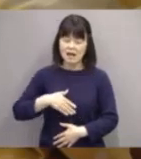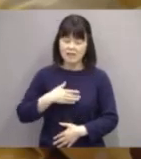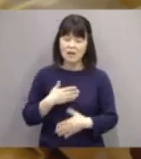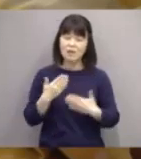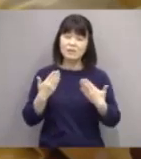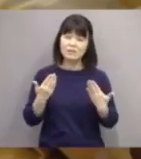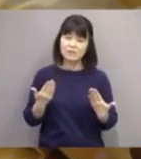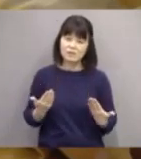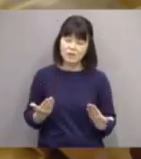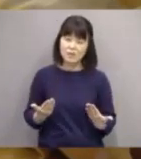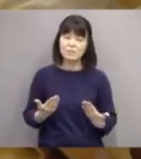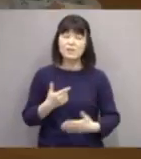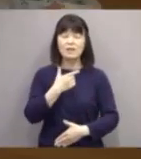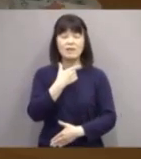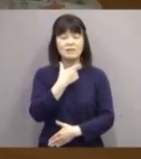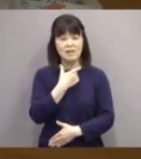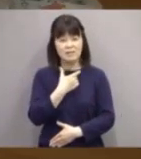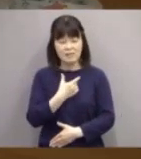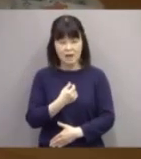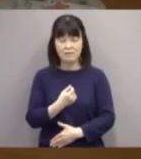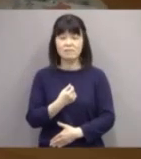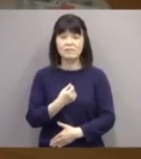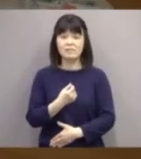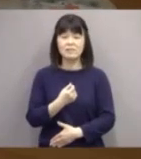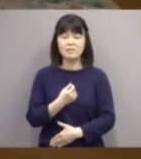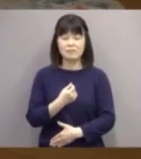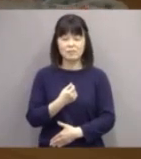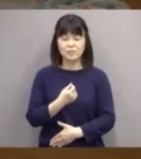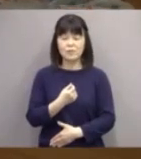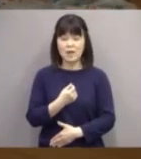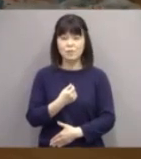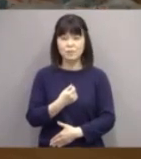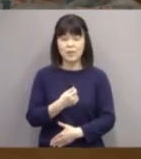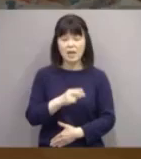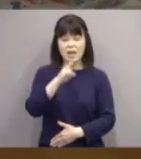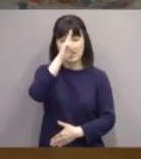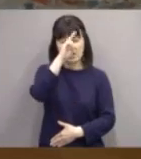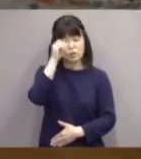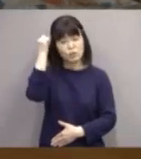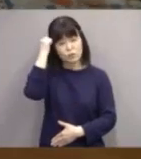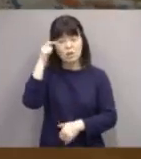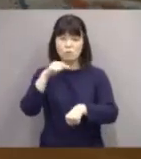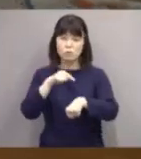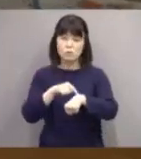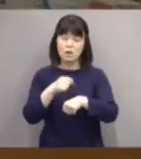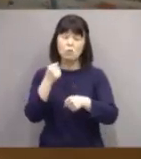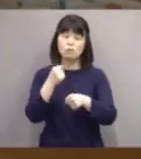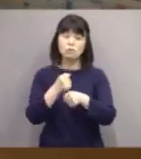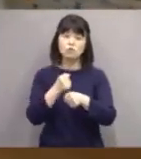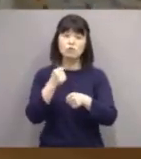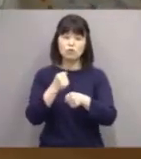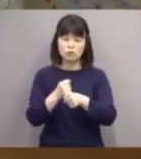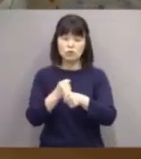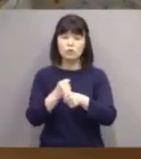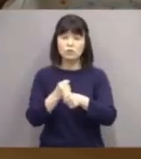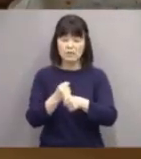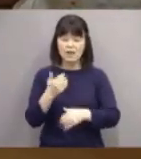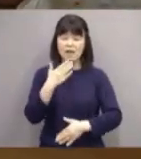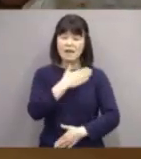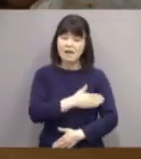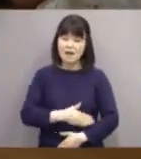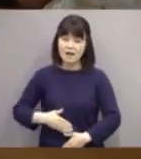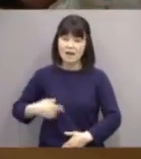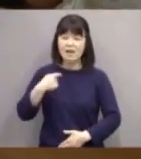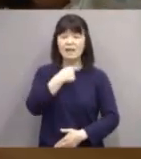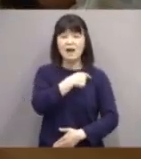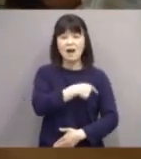たいなっていう子どもたちもいると思うので、一応昼寝の時間を設けて体を休めたり心を休めた